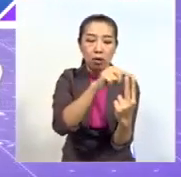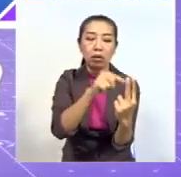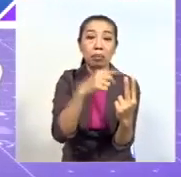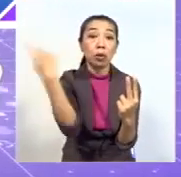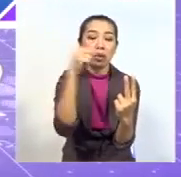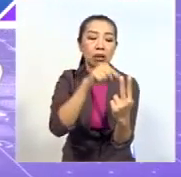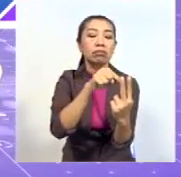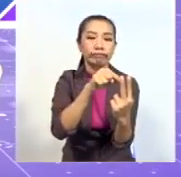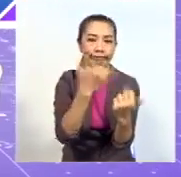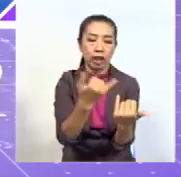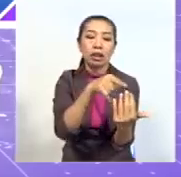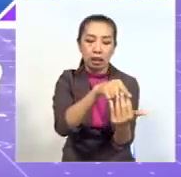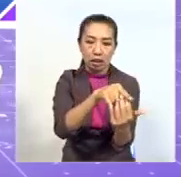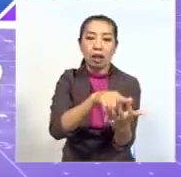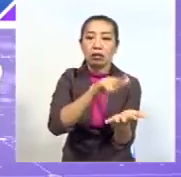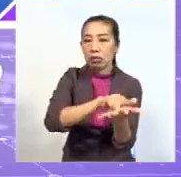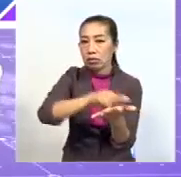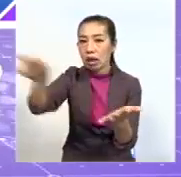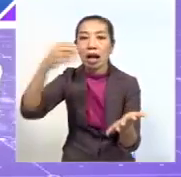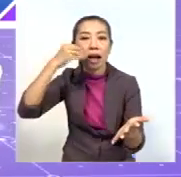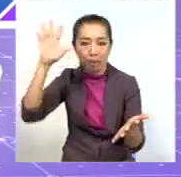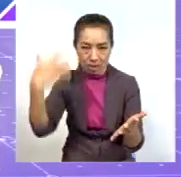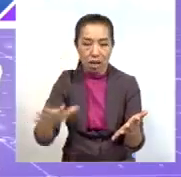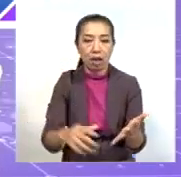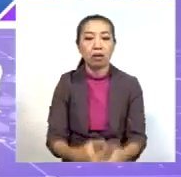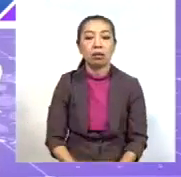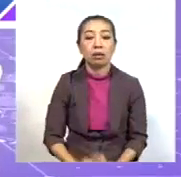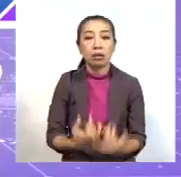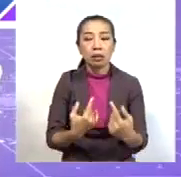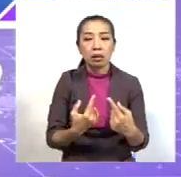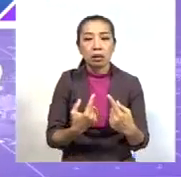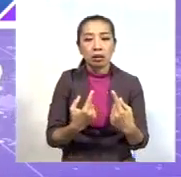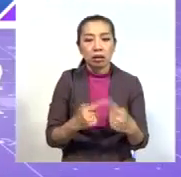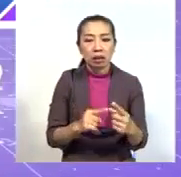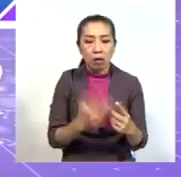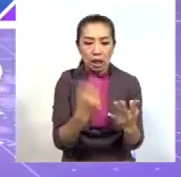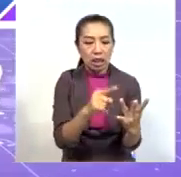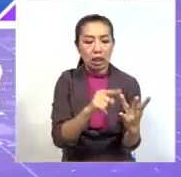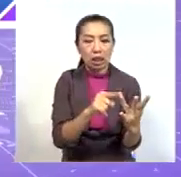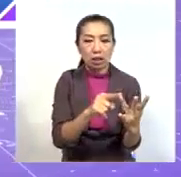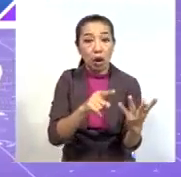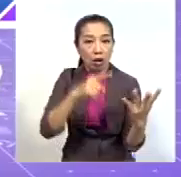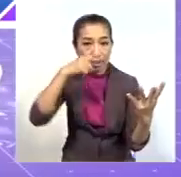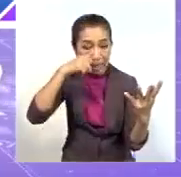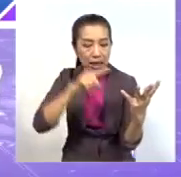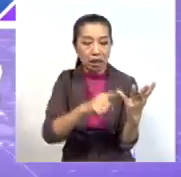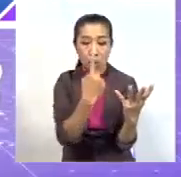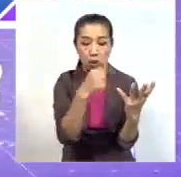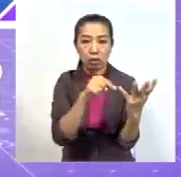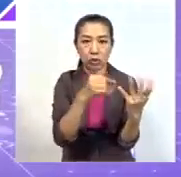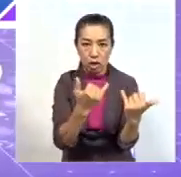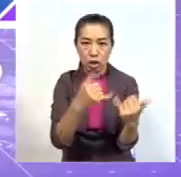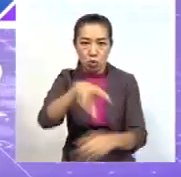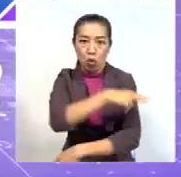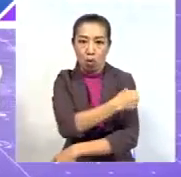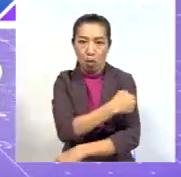เนี่ยได้ส่งขึ้นเครื่องกลับบ้านไปเรียบร้อยแล้วนะครับในส่วนของ1รายที่เป็นคนไทยนะครับทางด้านนี้ยังรักษาอยู่โร